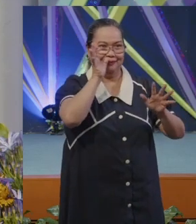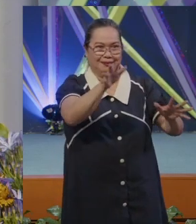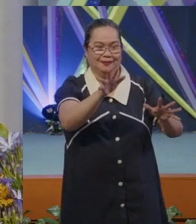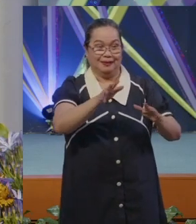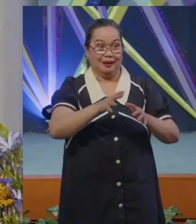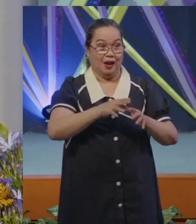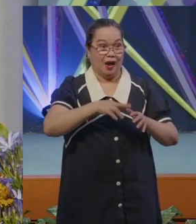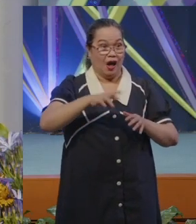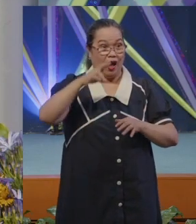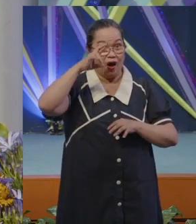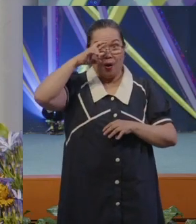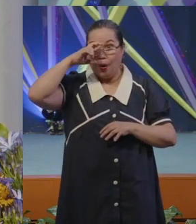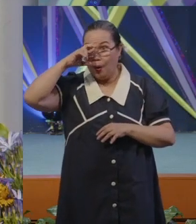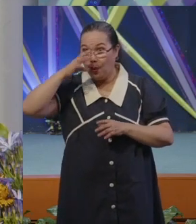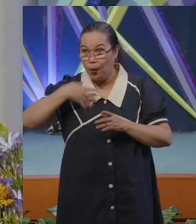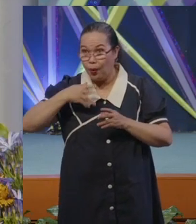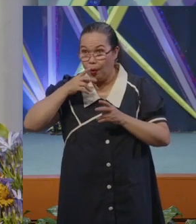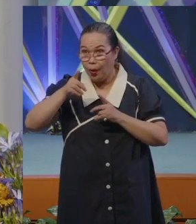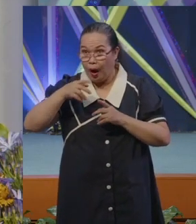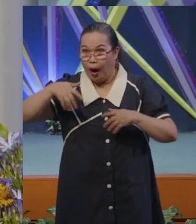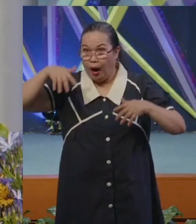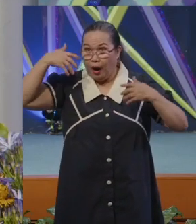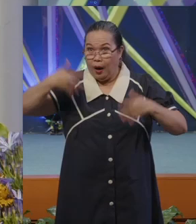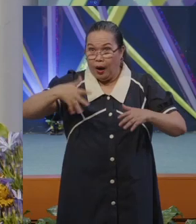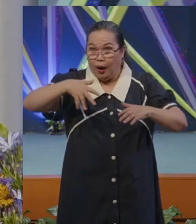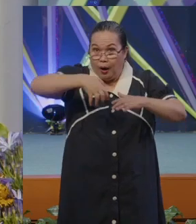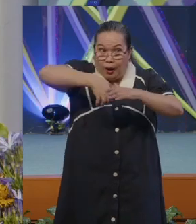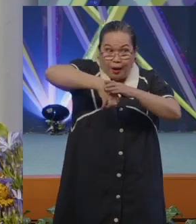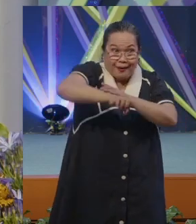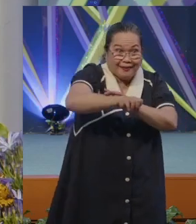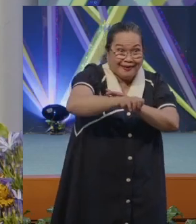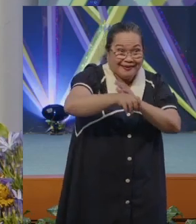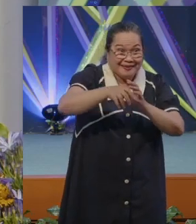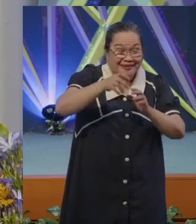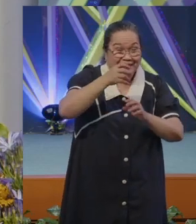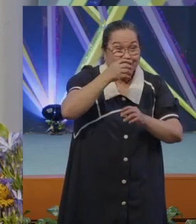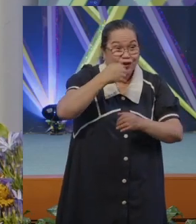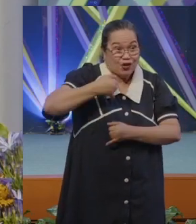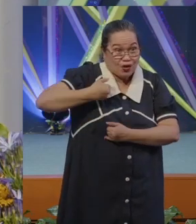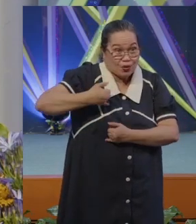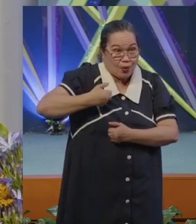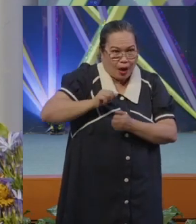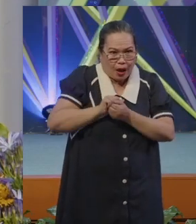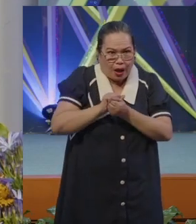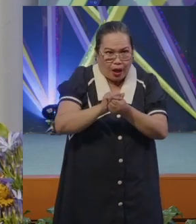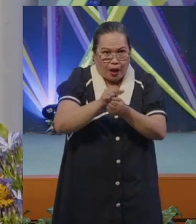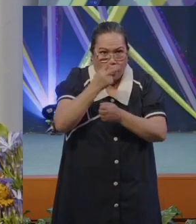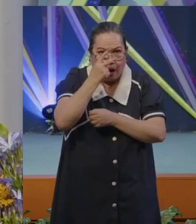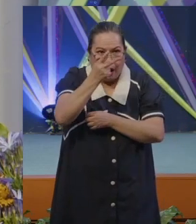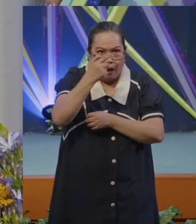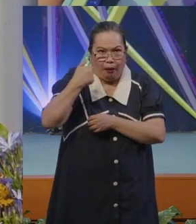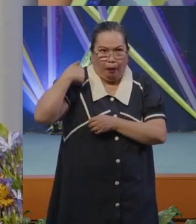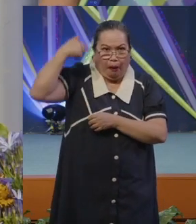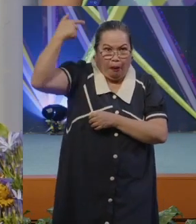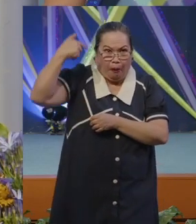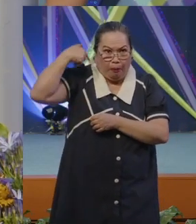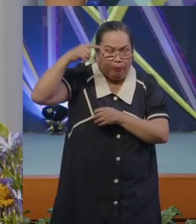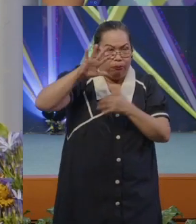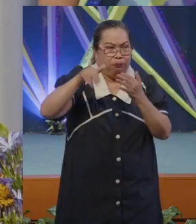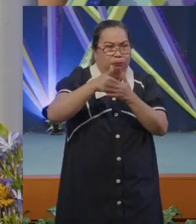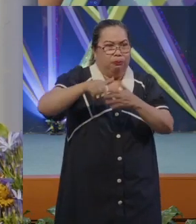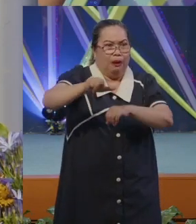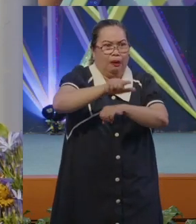spies. Nakita nila kung gaano kalalaki yung mga kalaban nila. Sabi sa Numbers 13:28, however, the people who dwell in the land